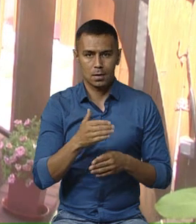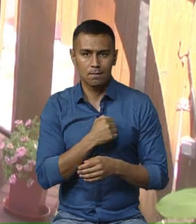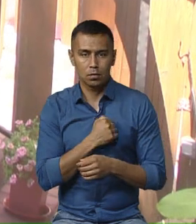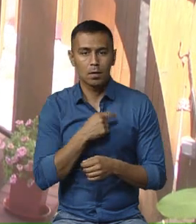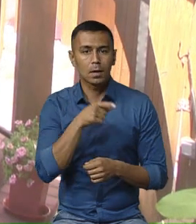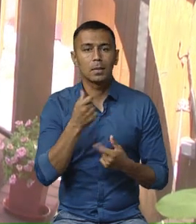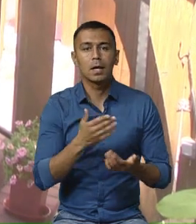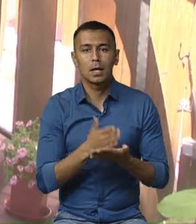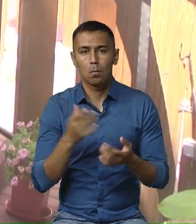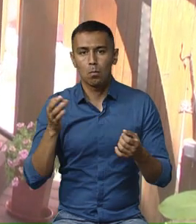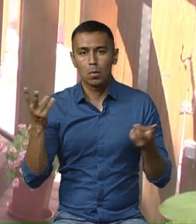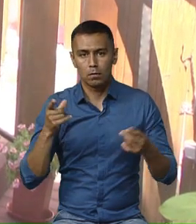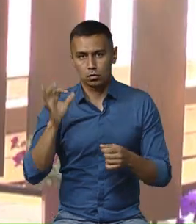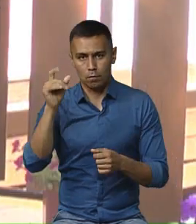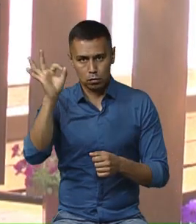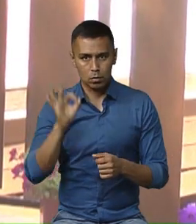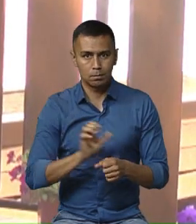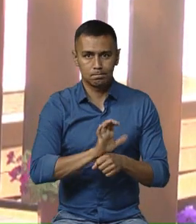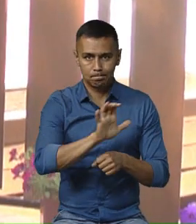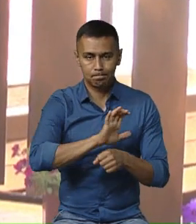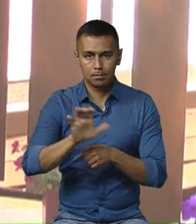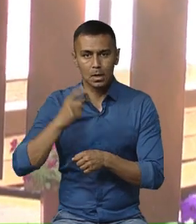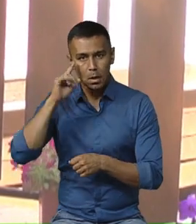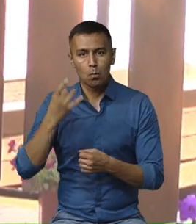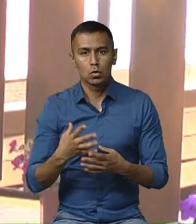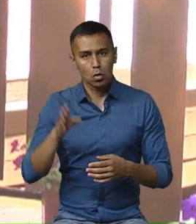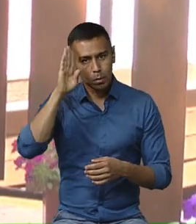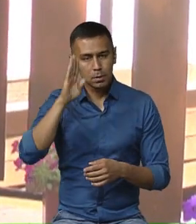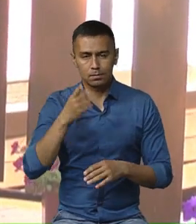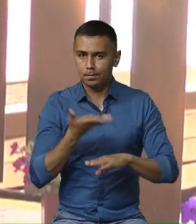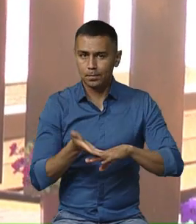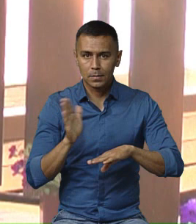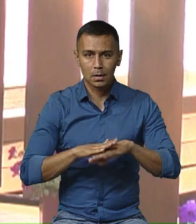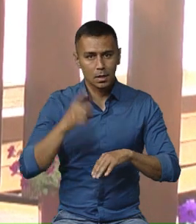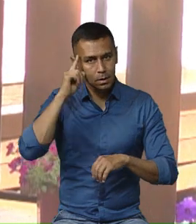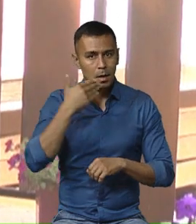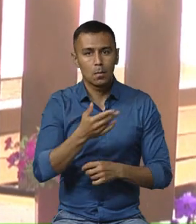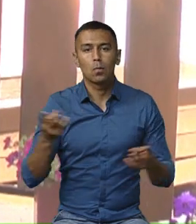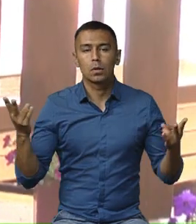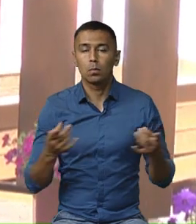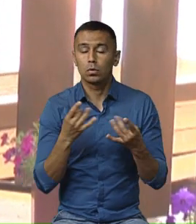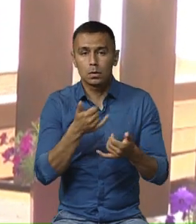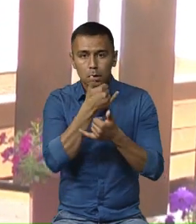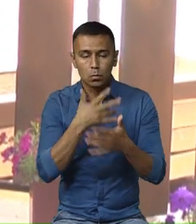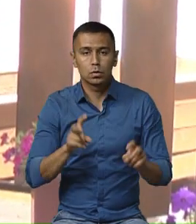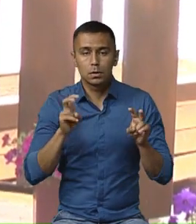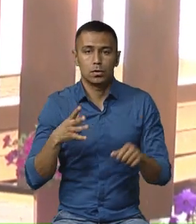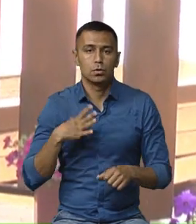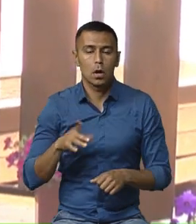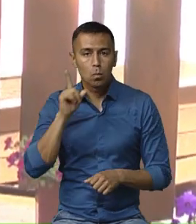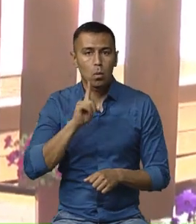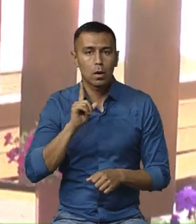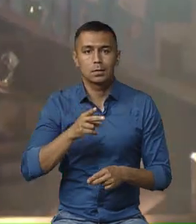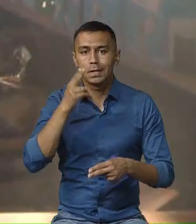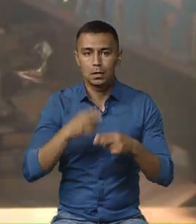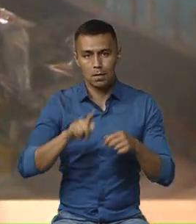є потреба, вони 100% відсилають. Я знаю просто, як хлопцям нелегко, знаю їх потреби і просто не можу сидіти і чекати, поки